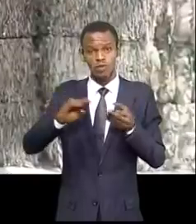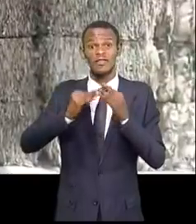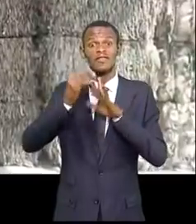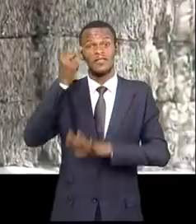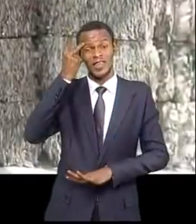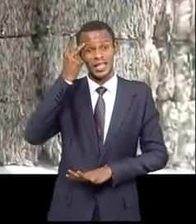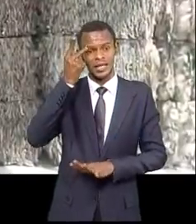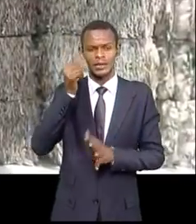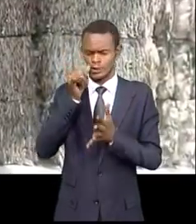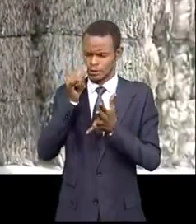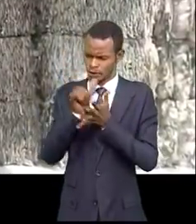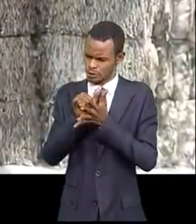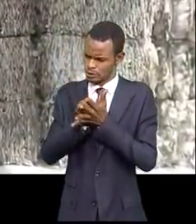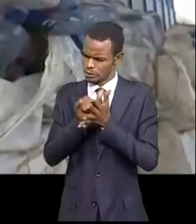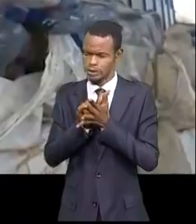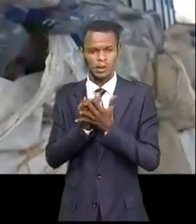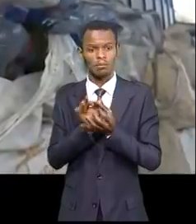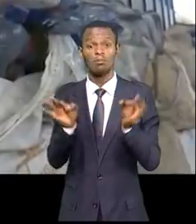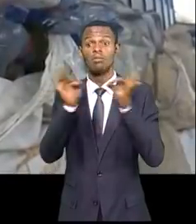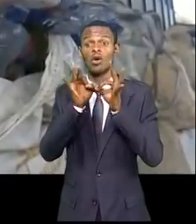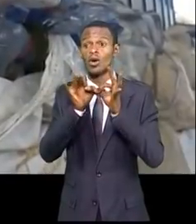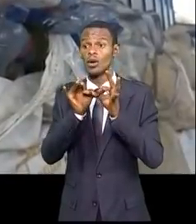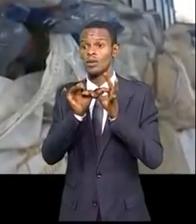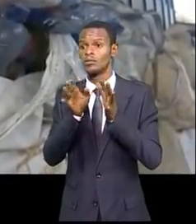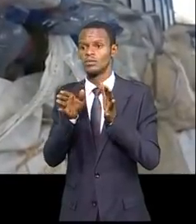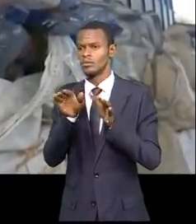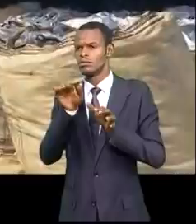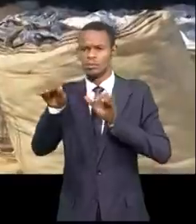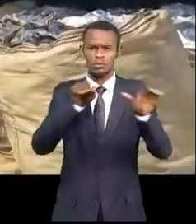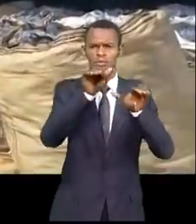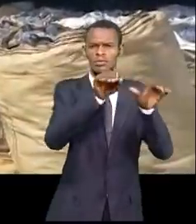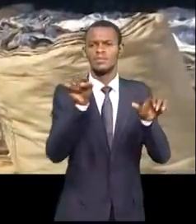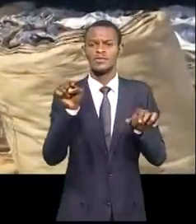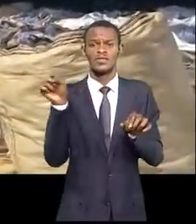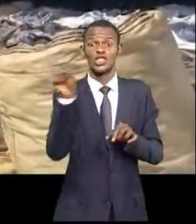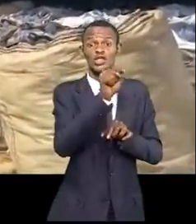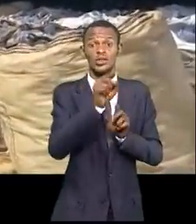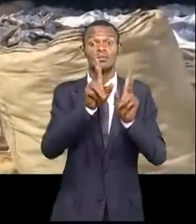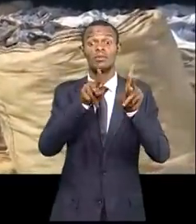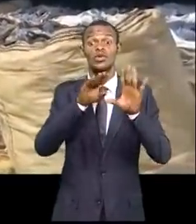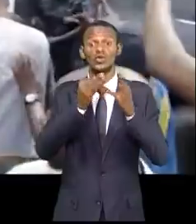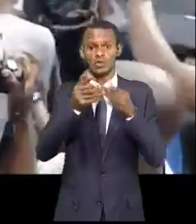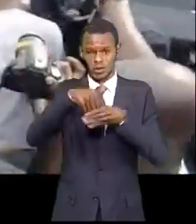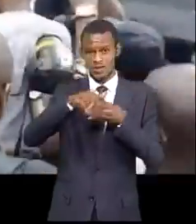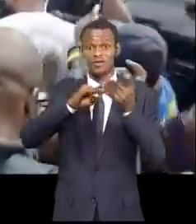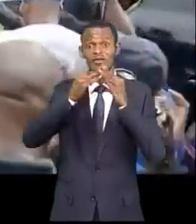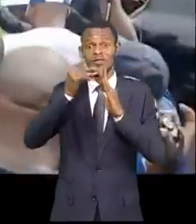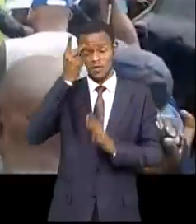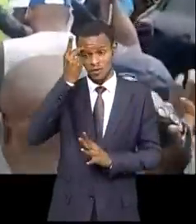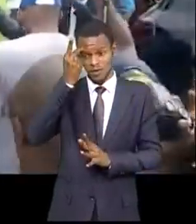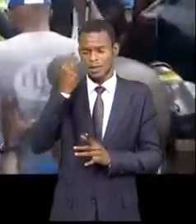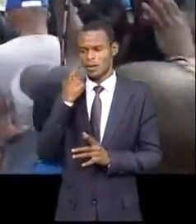plutôt un appel à la conscience des habitants de kinshasa ramasser et orienter vers les structures appropriées